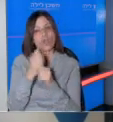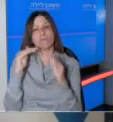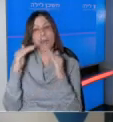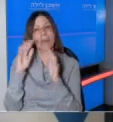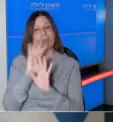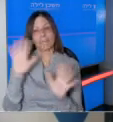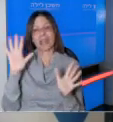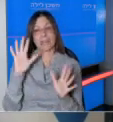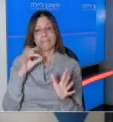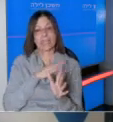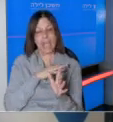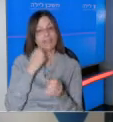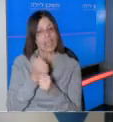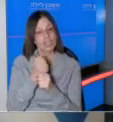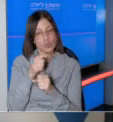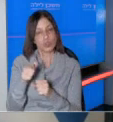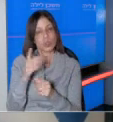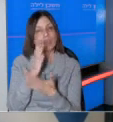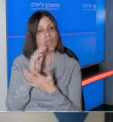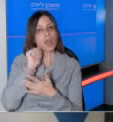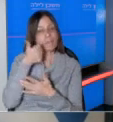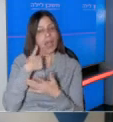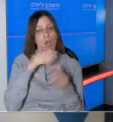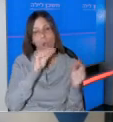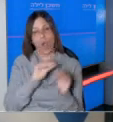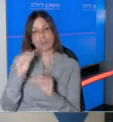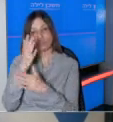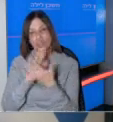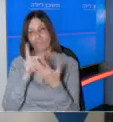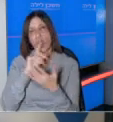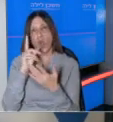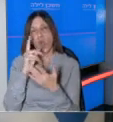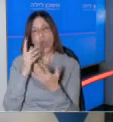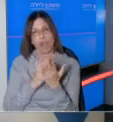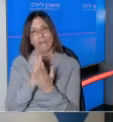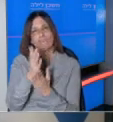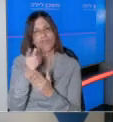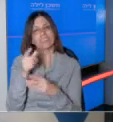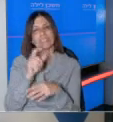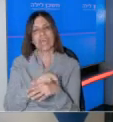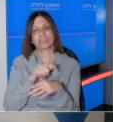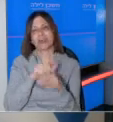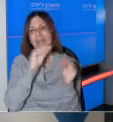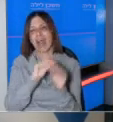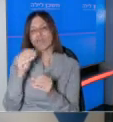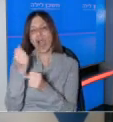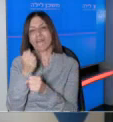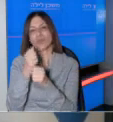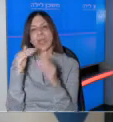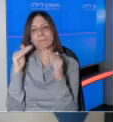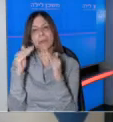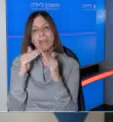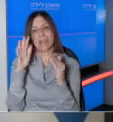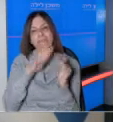פגיעה, תעשו את זה. כבר מחר, אנחנו עוברים לשלב, זה לא יהיה לנצח, אבל זה הזמן לעבור לעבודה מהבית